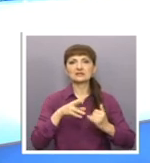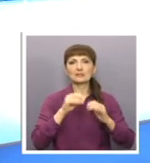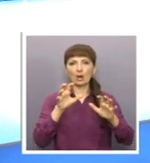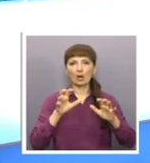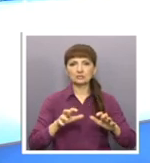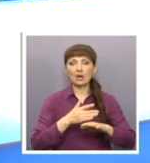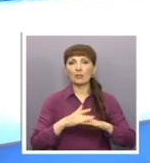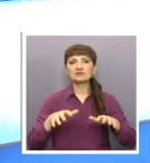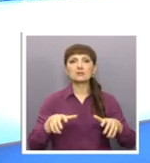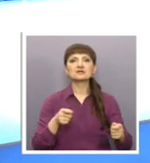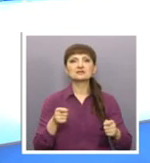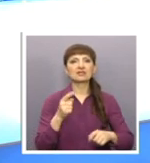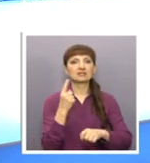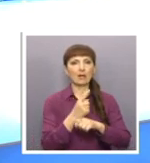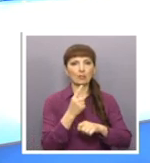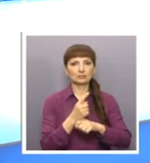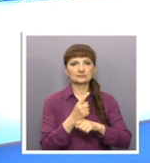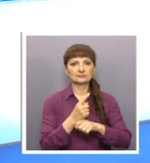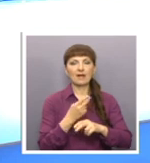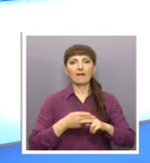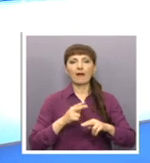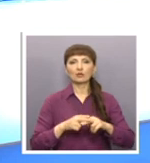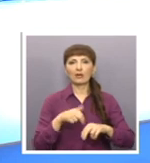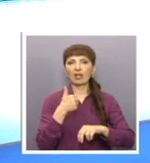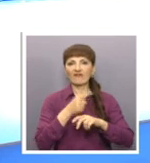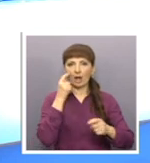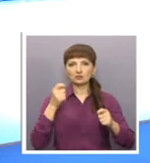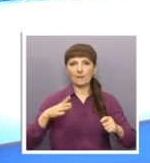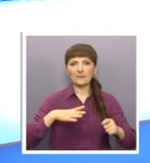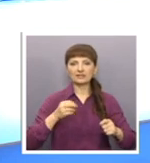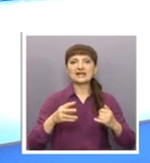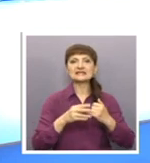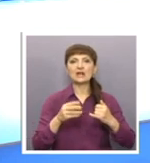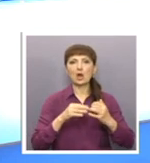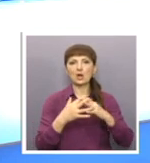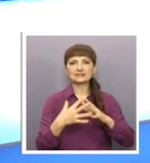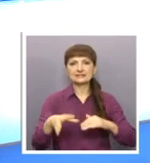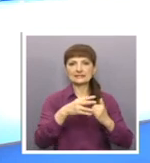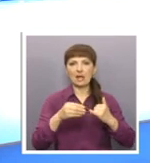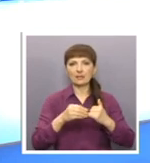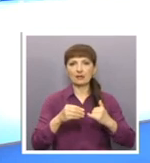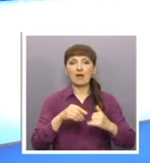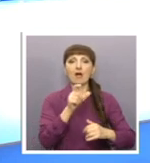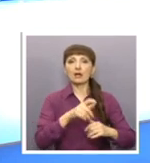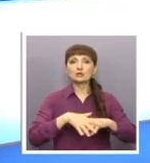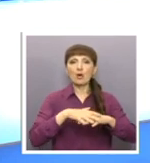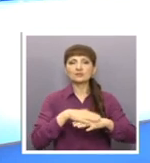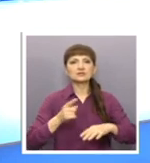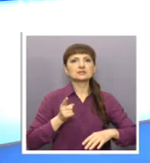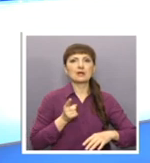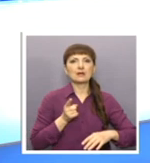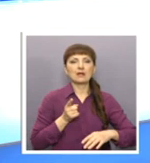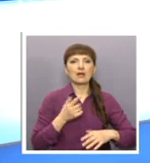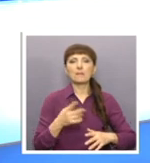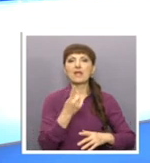после президентского табу, точнее моратория, который наложил глава государства на сельхозугодья, гражданское общество замерло в ожидании